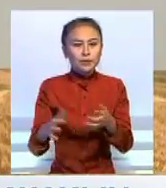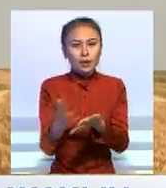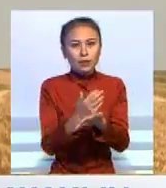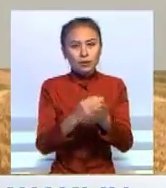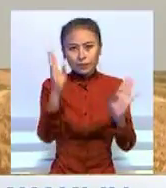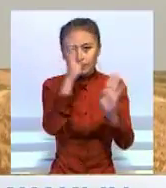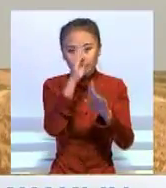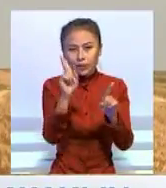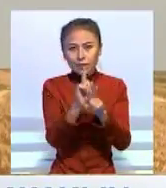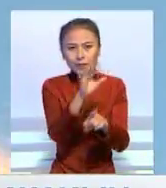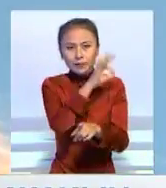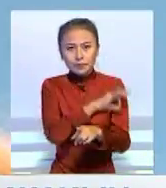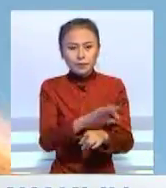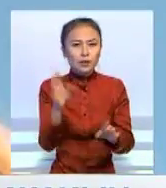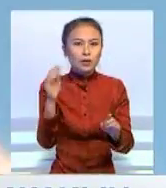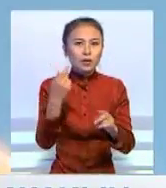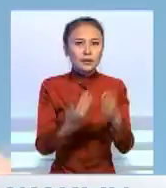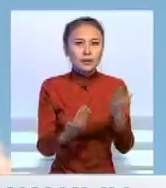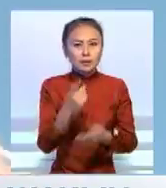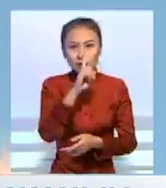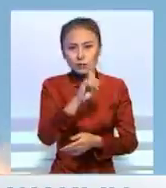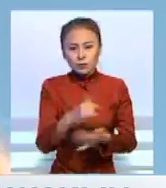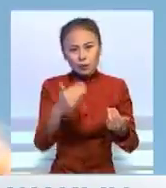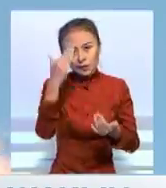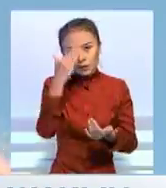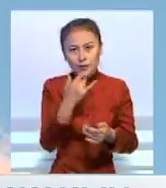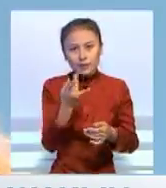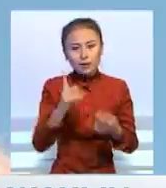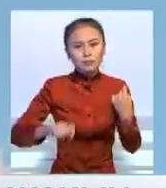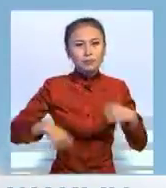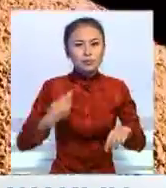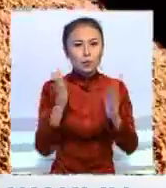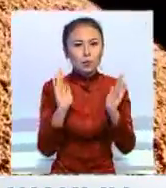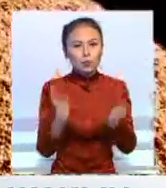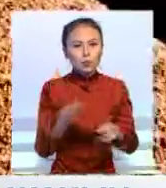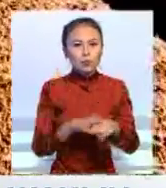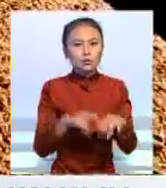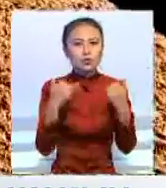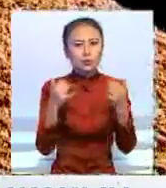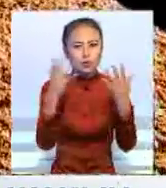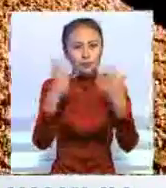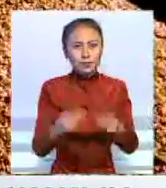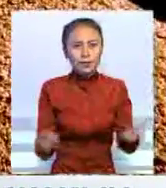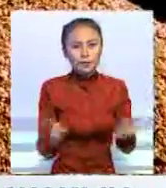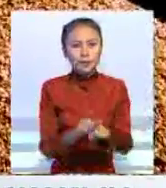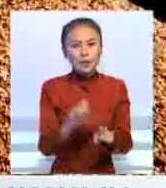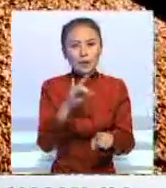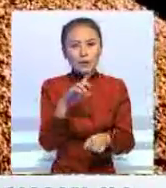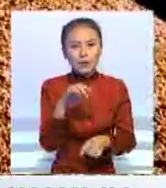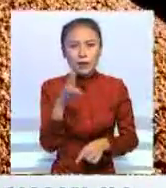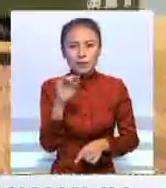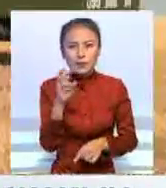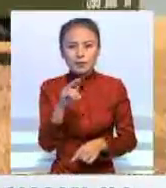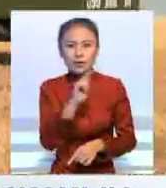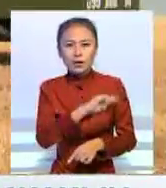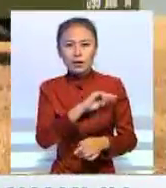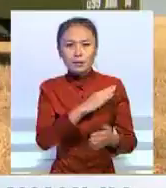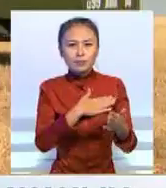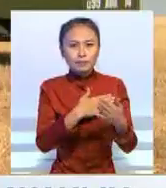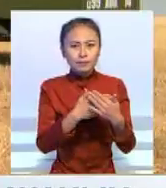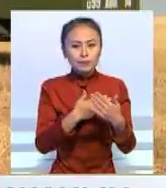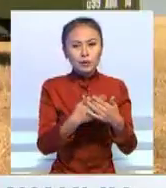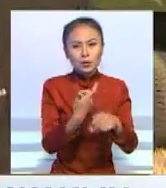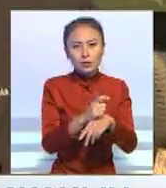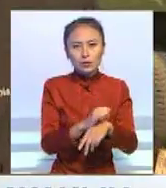әрбір қолайлы сәтін тиімді пайдаланбаса, жаз бойғы еңбек зая кетеді. Шаруа қожалығының жетекшісі Арман Қабиев жұмыс қарқынына дән